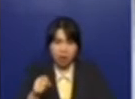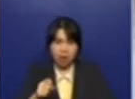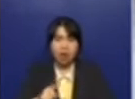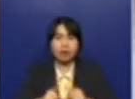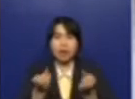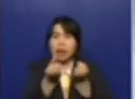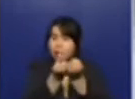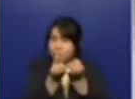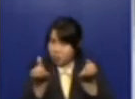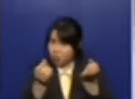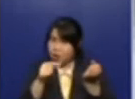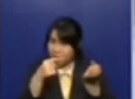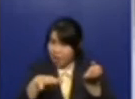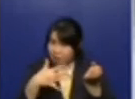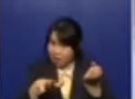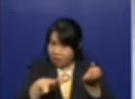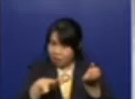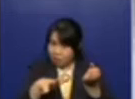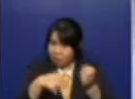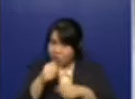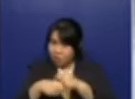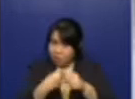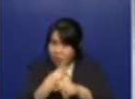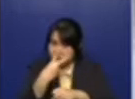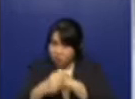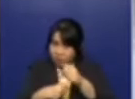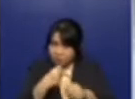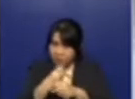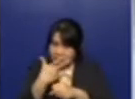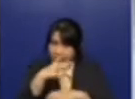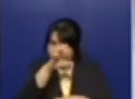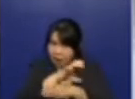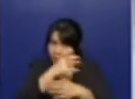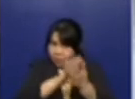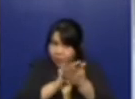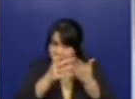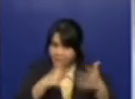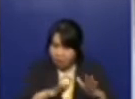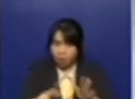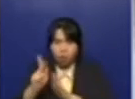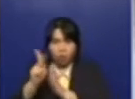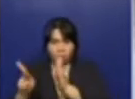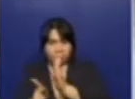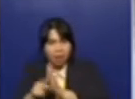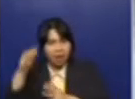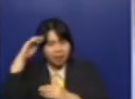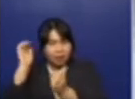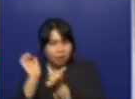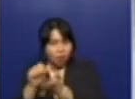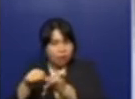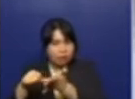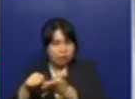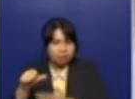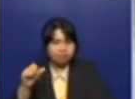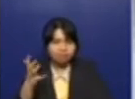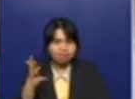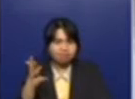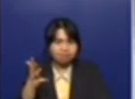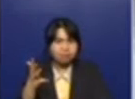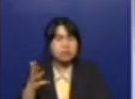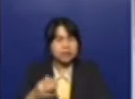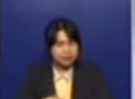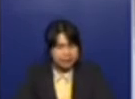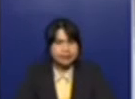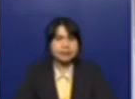ผลบังคับใช้ร่วม 2-3 ปีแล้วกฎหมายดังกล่าวยังไม่ได้ดำเนินการแต่อย่างใดท่านประธานที่เคารพ